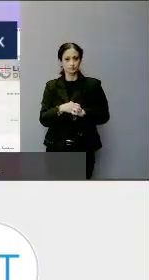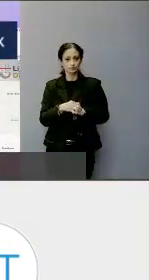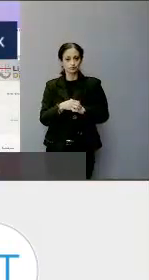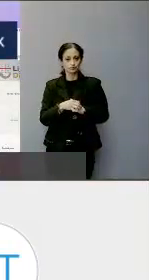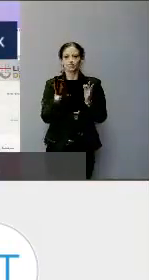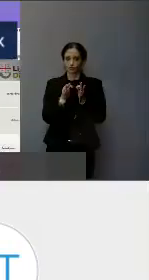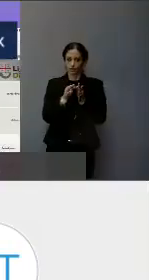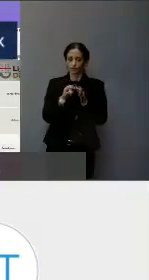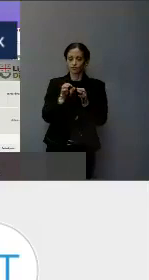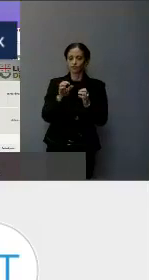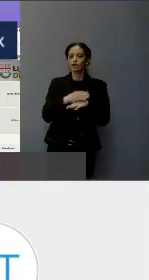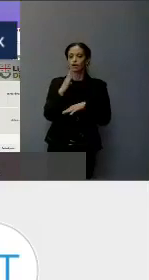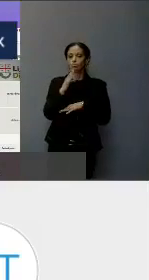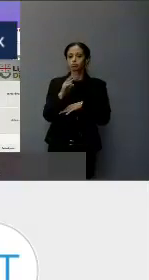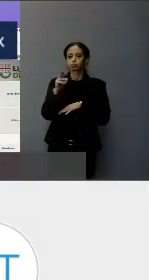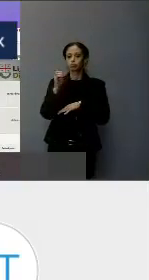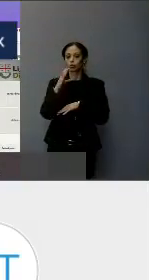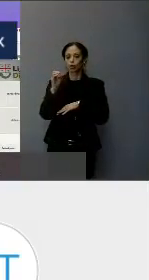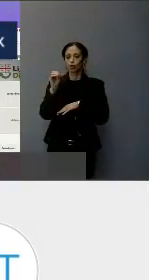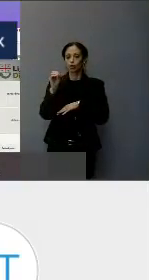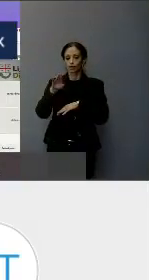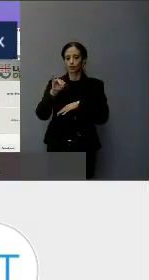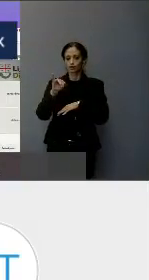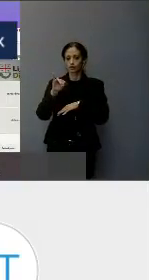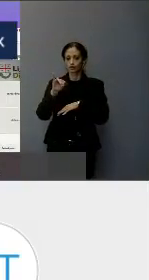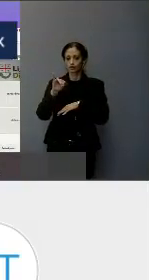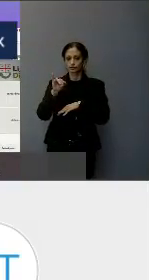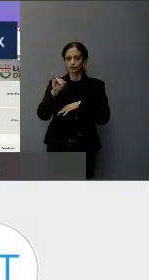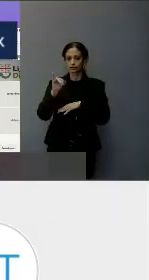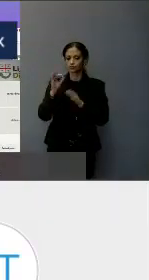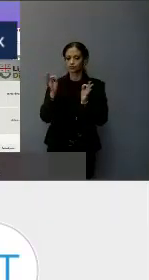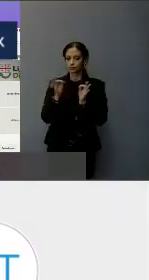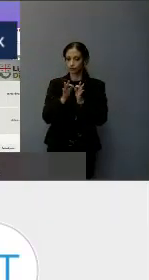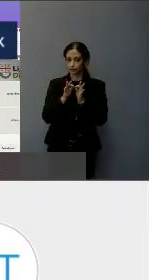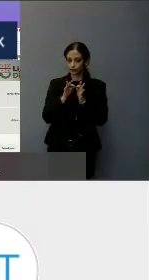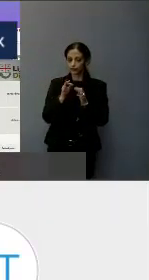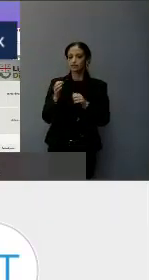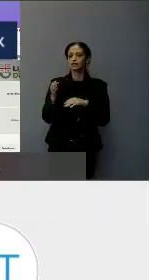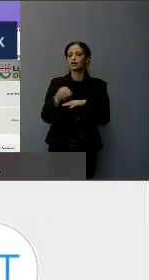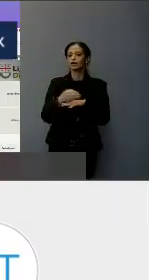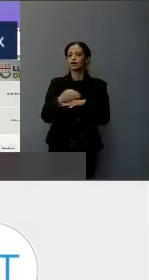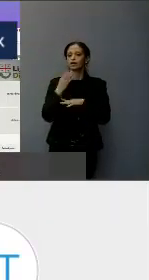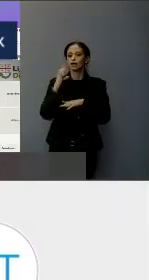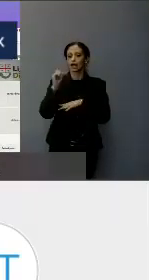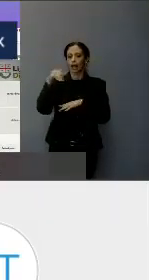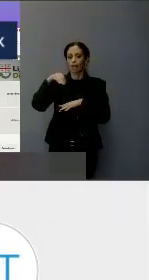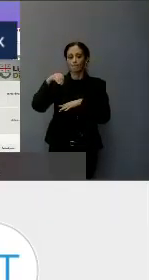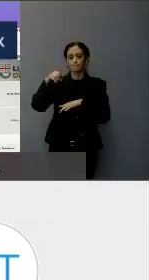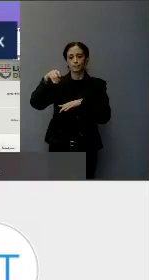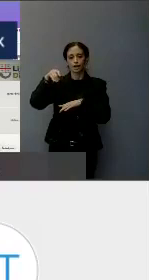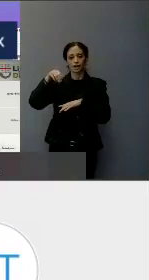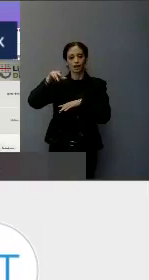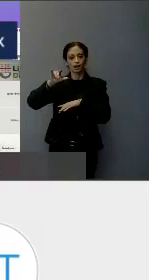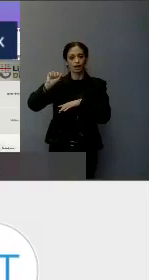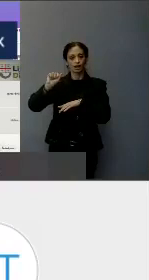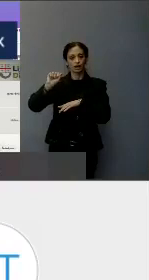la consigliera bruccoleri a volere quale consigliere campanella